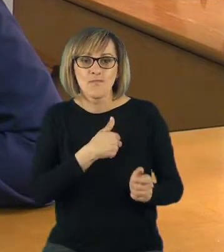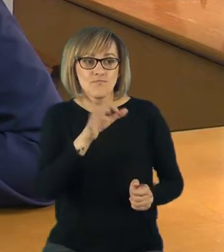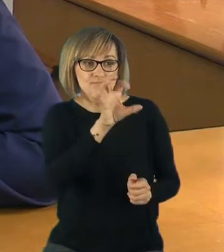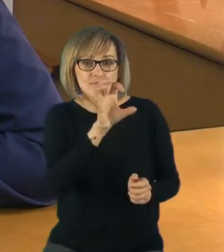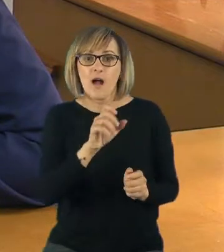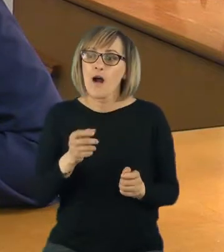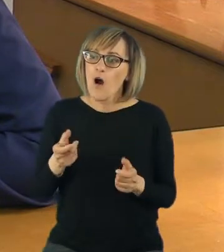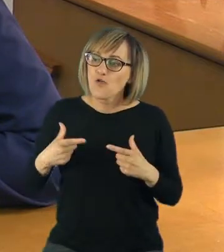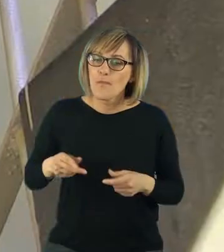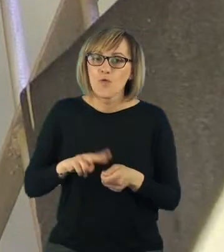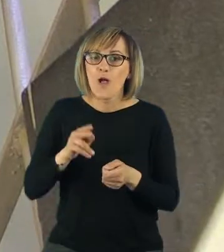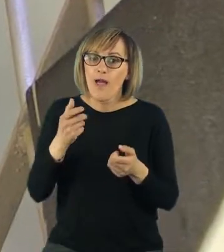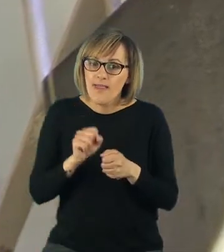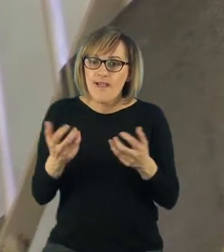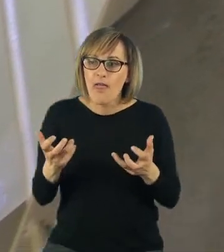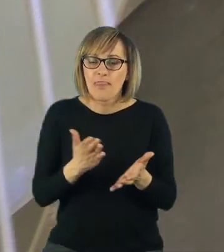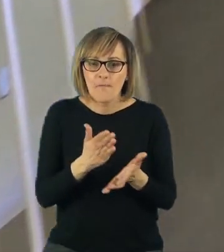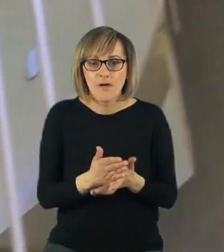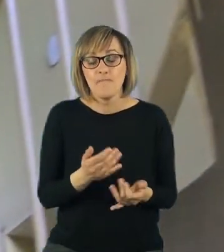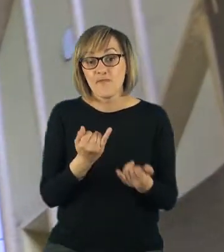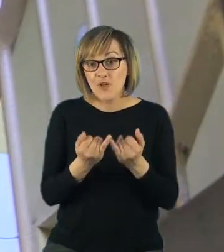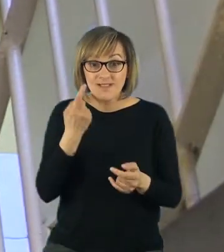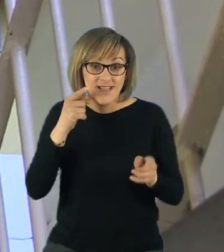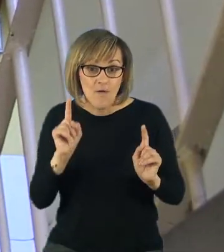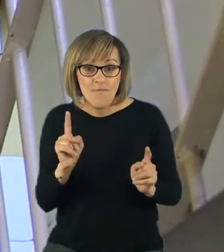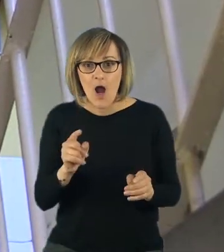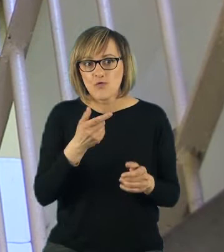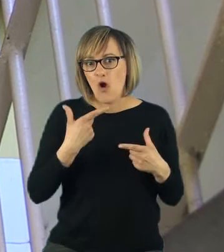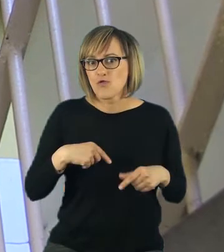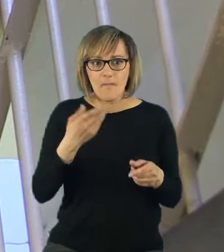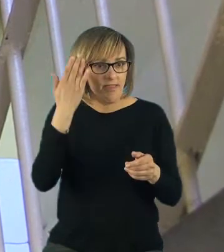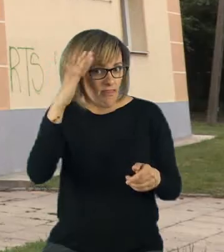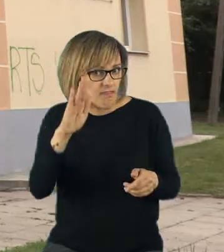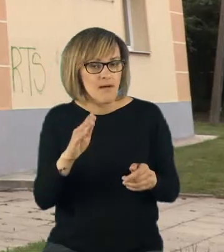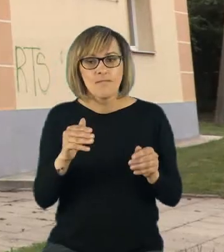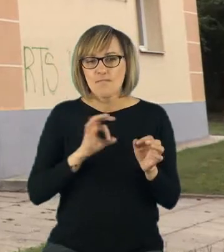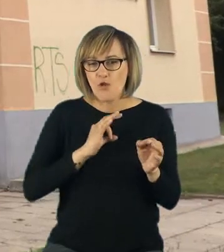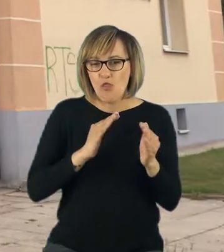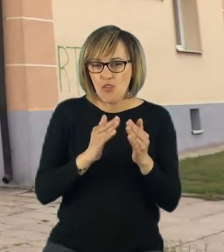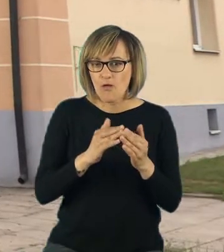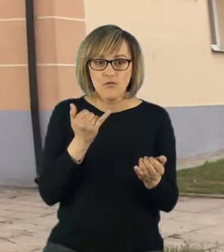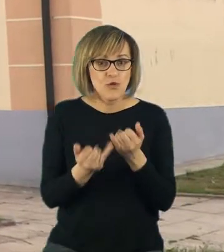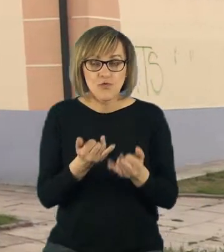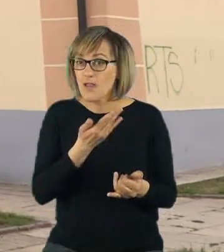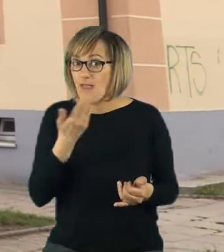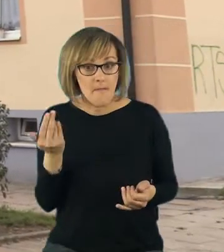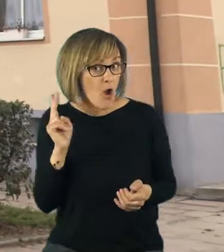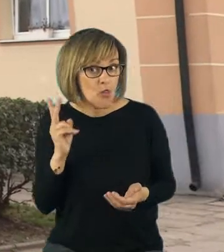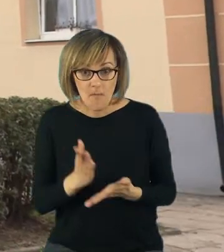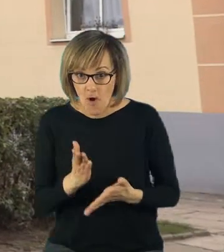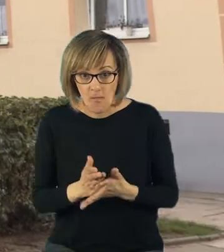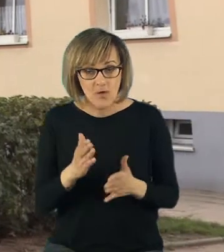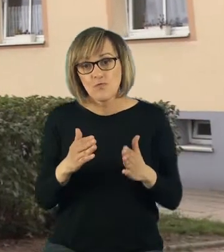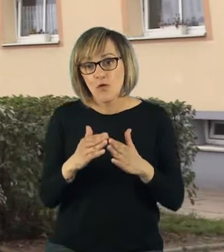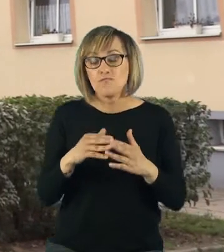nam pomocy, często zauważy jakieś obce osoby, które kręcą się w pobliżu naszego domu bądź mieszkania. Jeśli nie ma kogoś, kto mógłby pomóc,